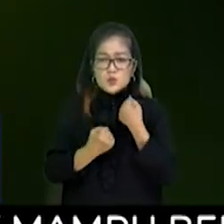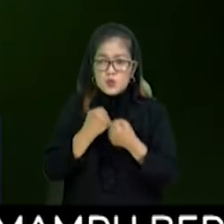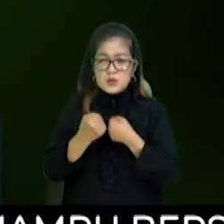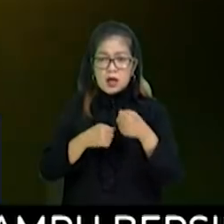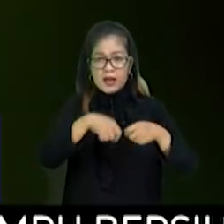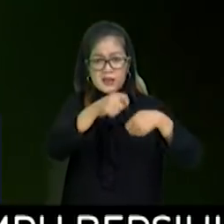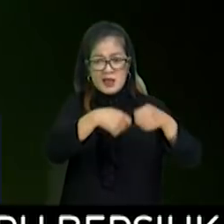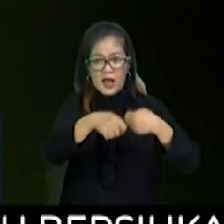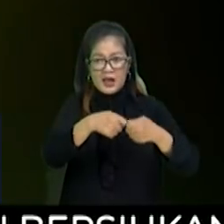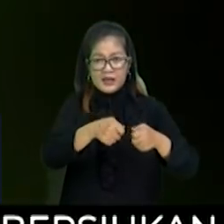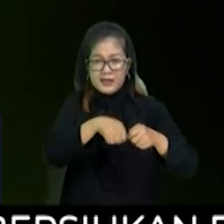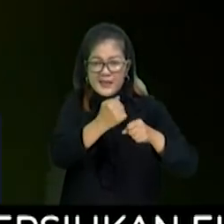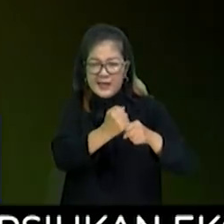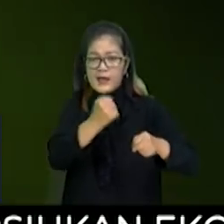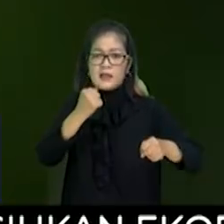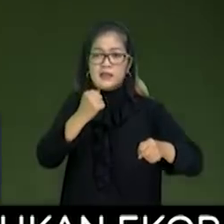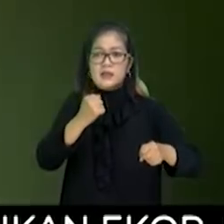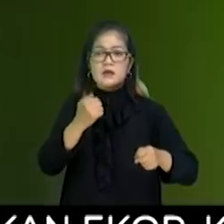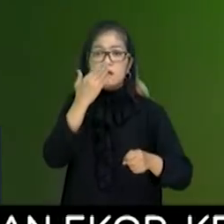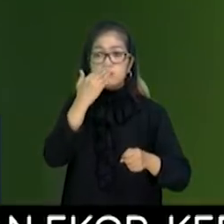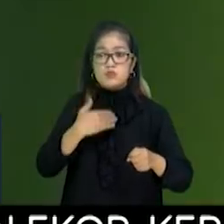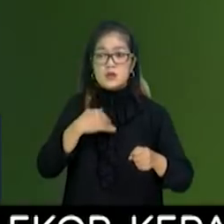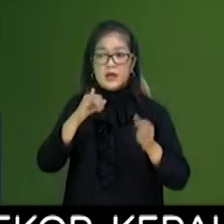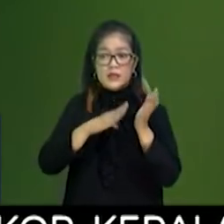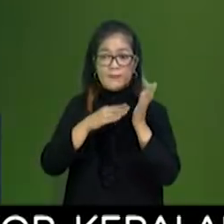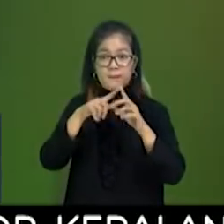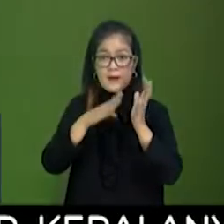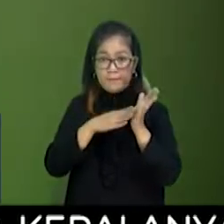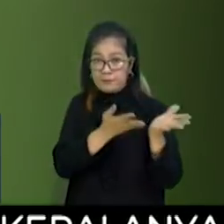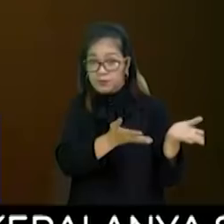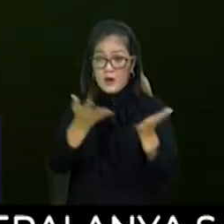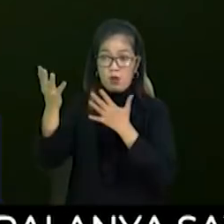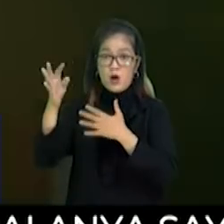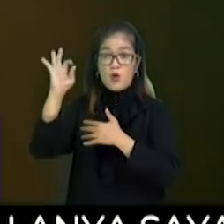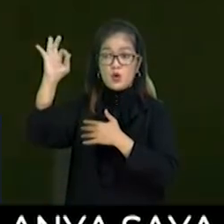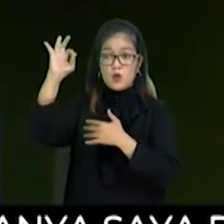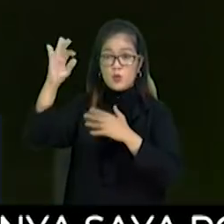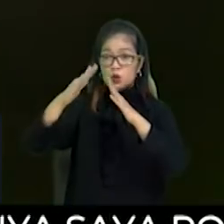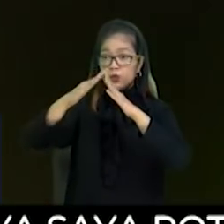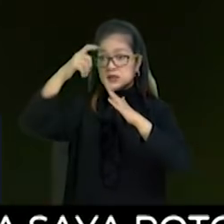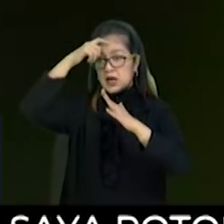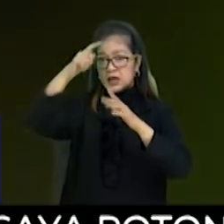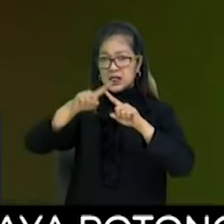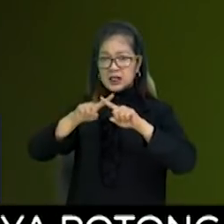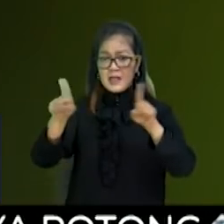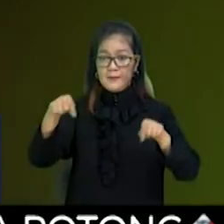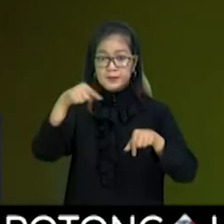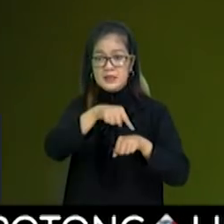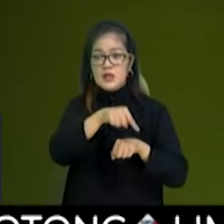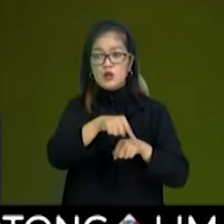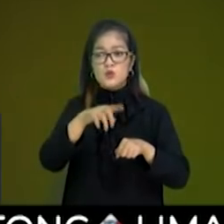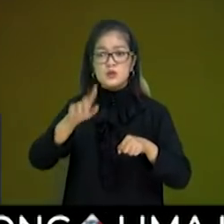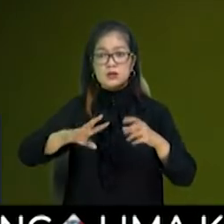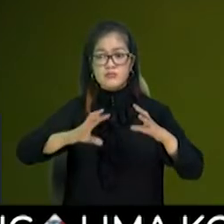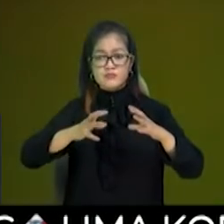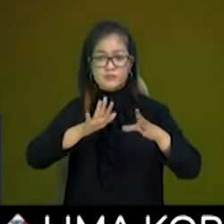kejadian berawal saat Imam pemilik mobil hendak mengantar orang tuanya berobat Namun karena salah memasukkan persneling saat menyalakan mesin